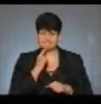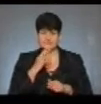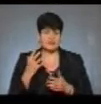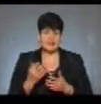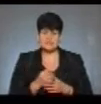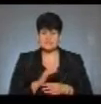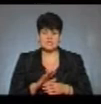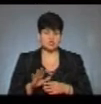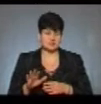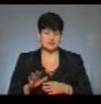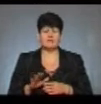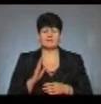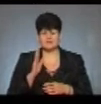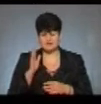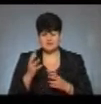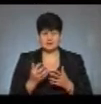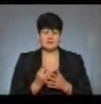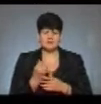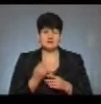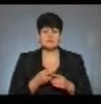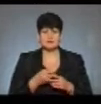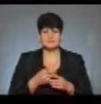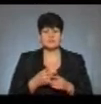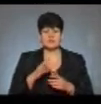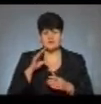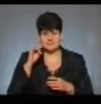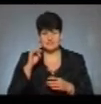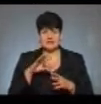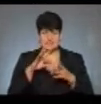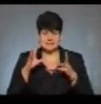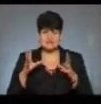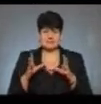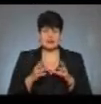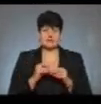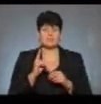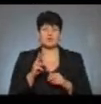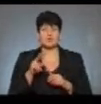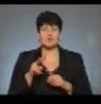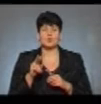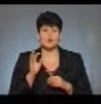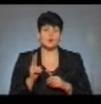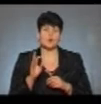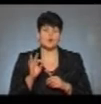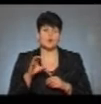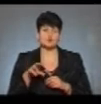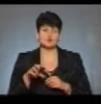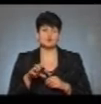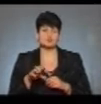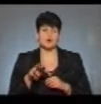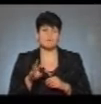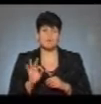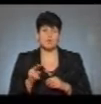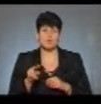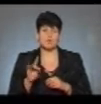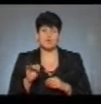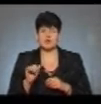але звичайно знайдеться. Теоретично це всі знають, є загальний власник, хто Космополіт чи іншого там в Тернополі, але того